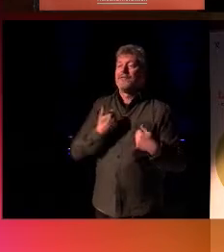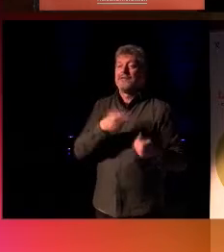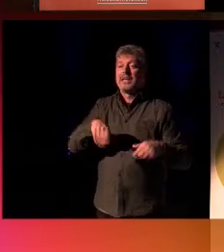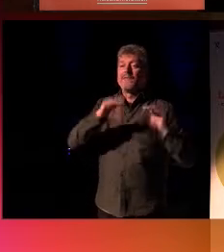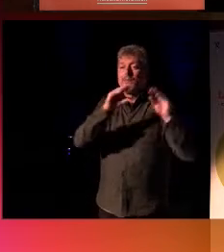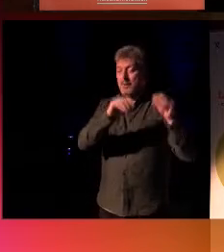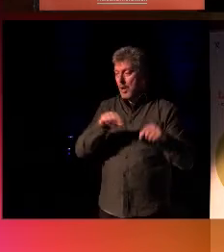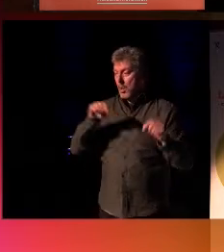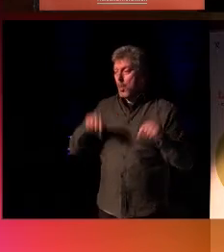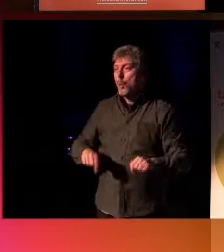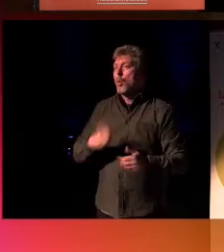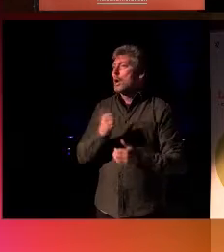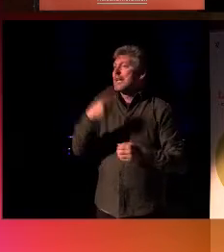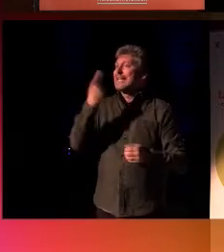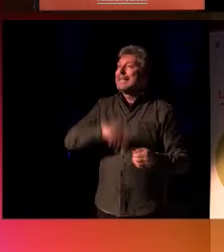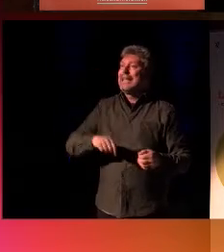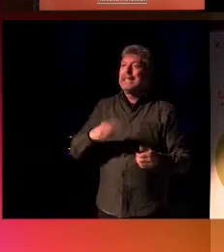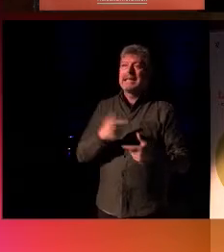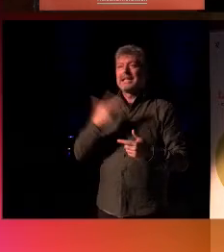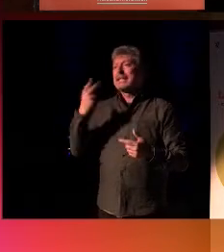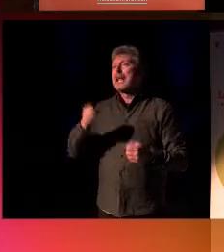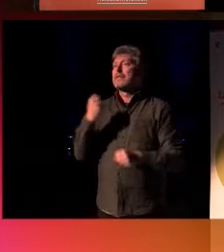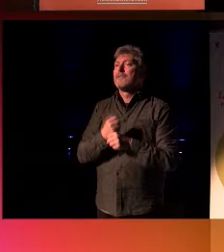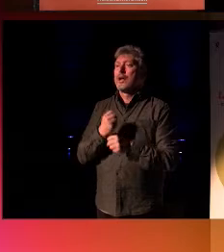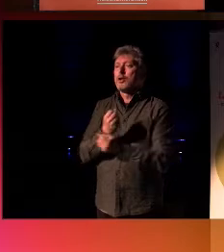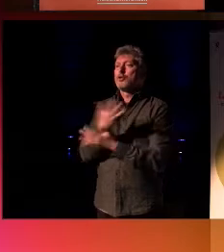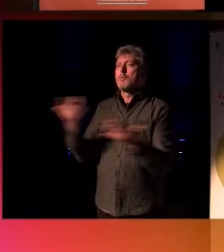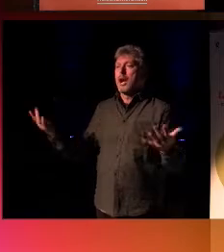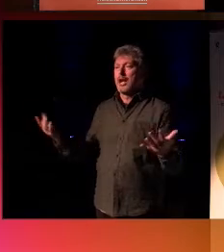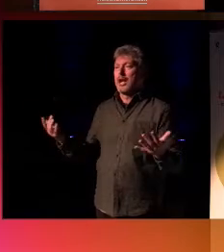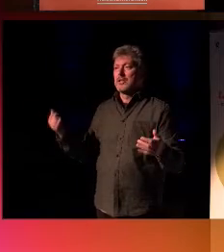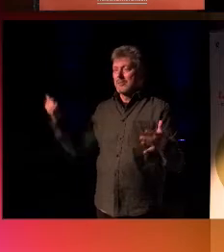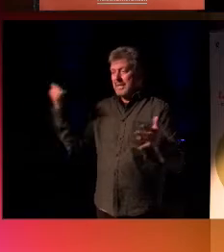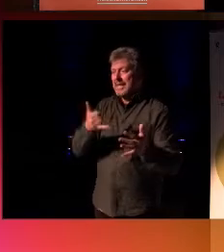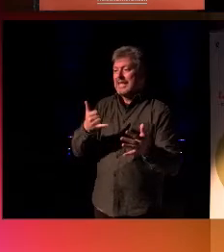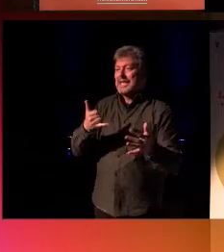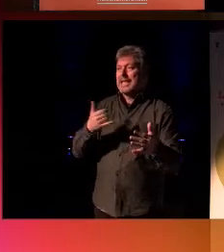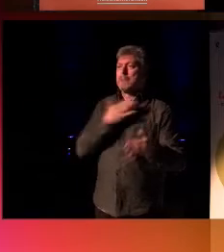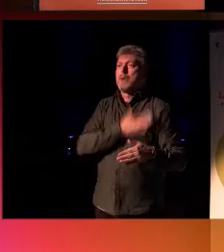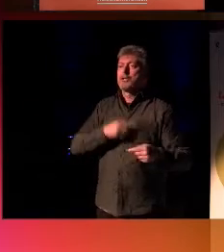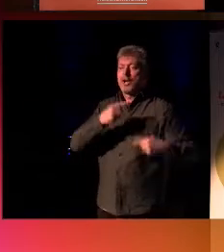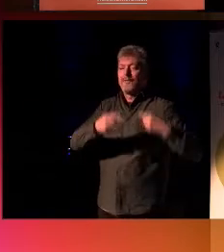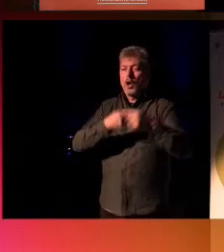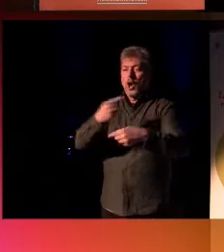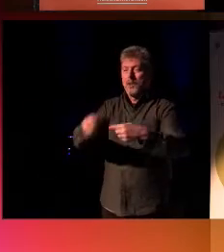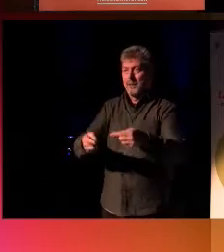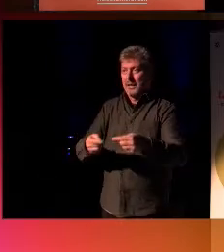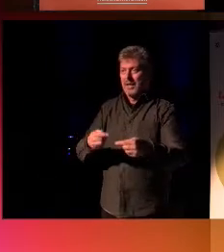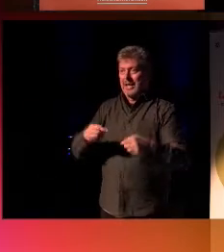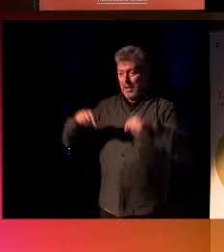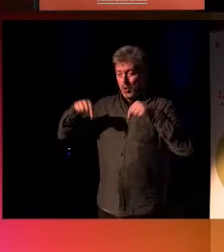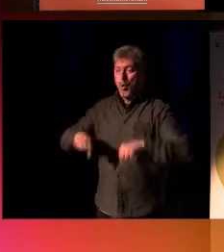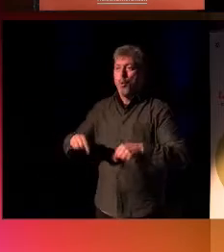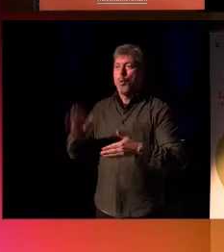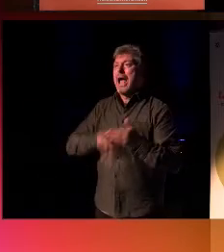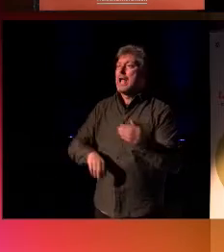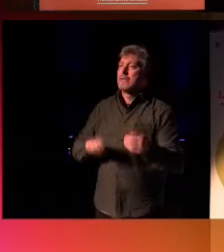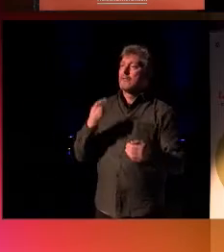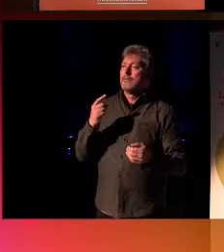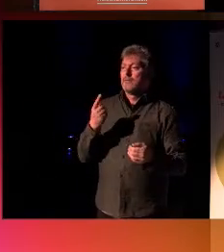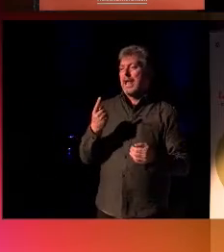eller 30 ganger så mange som er involvert i et pasientforløp i dag än vi var för en eller två generationer